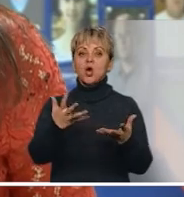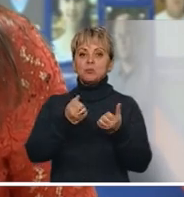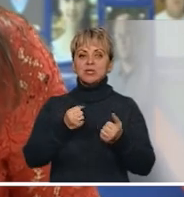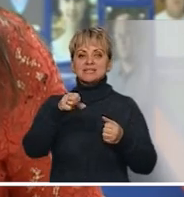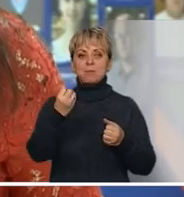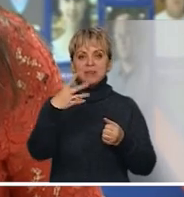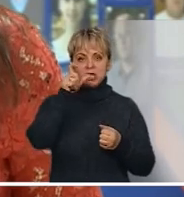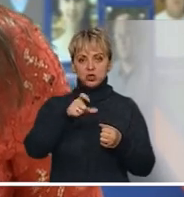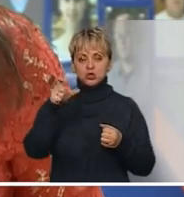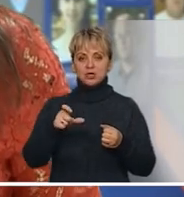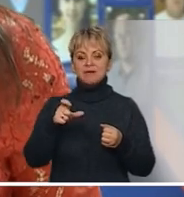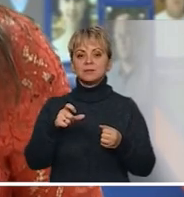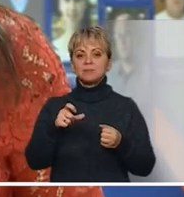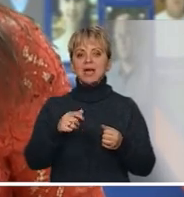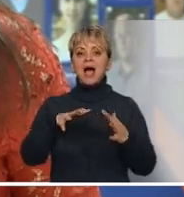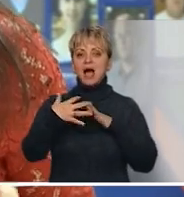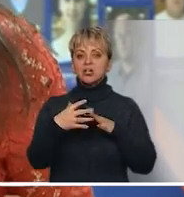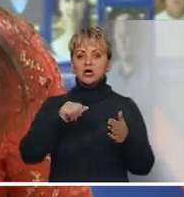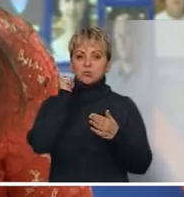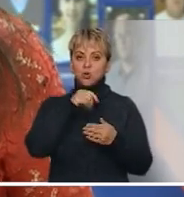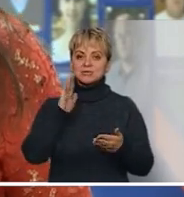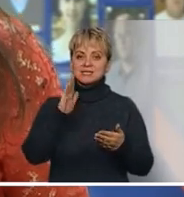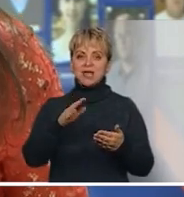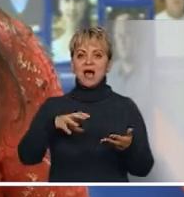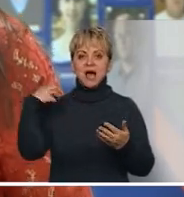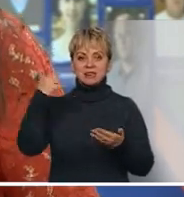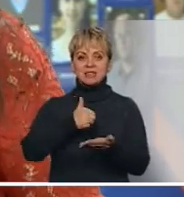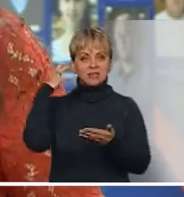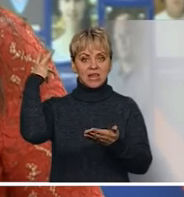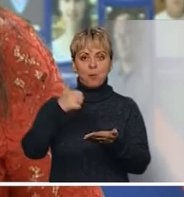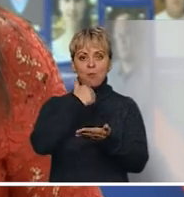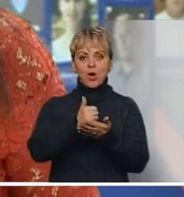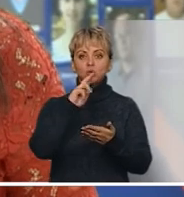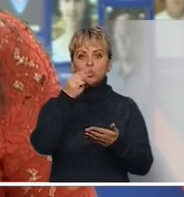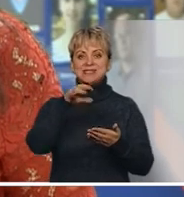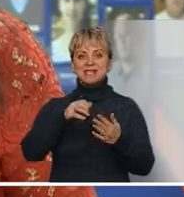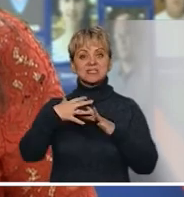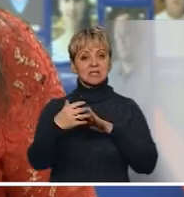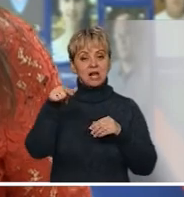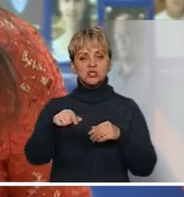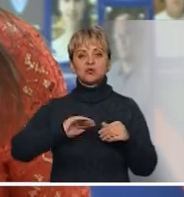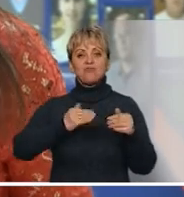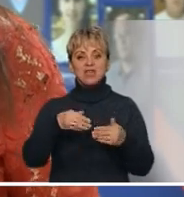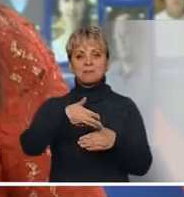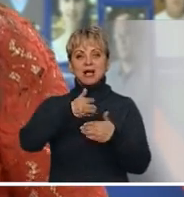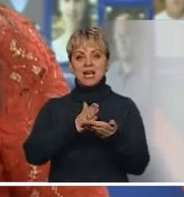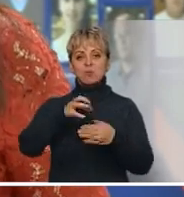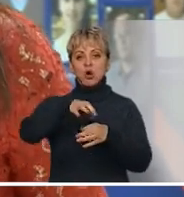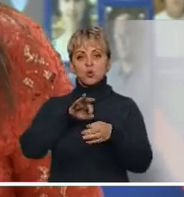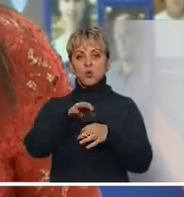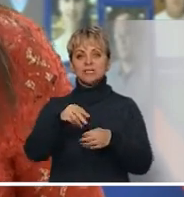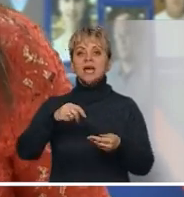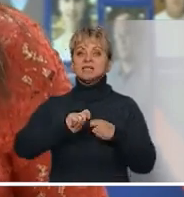номинациях признаны 15 человек. Аграрием года стал атаман станицы Кутейниковской, фермер и